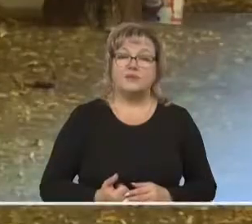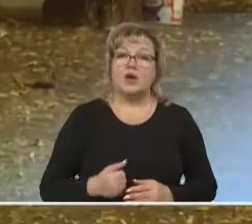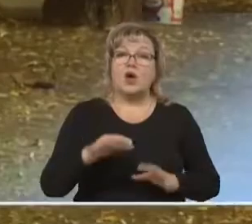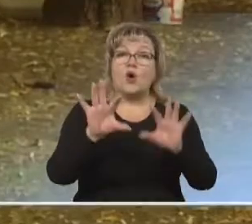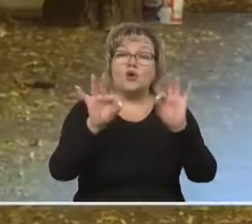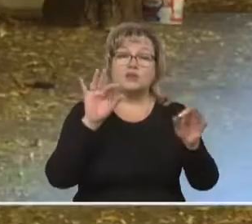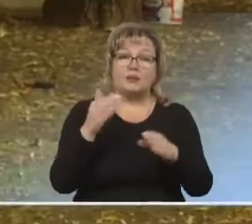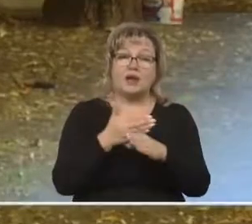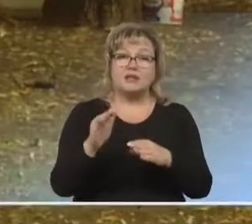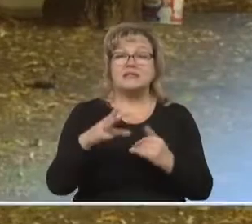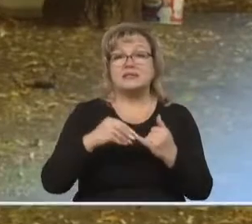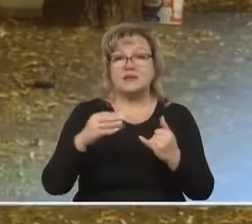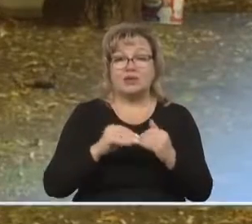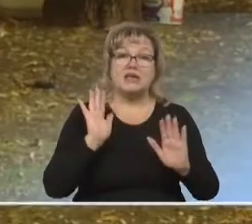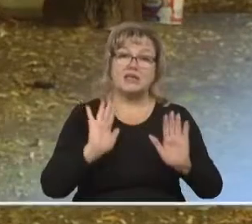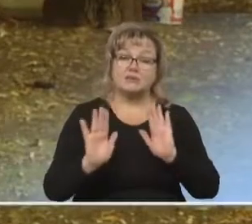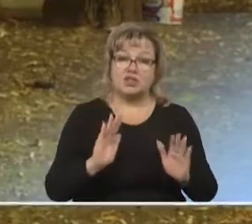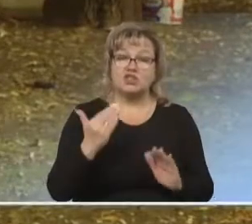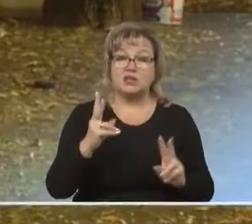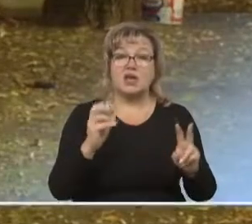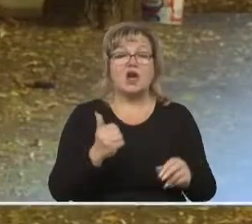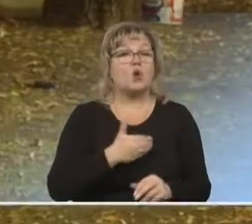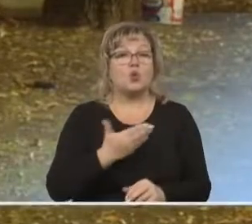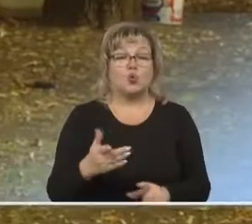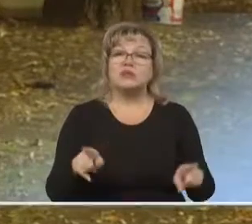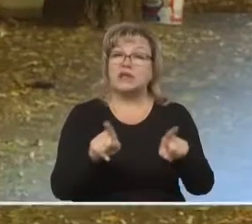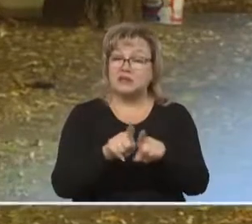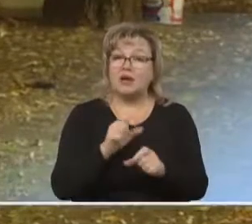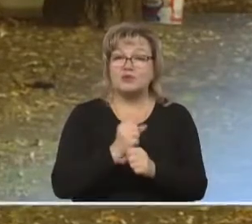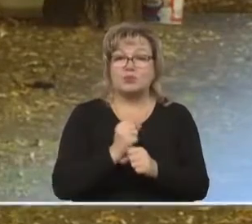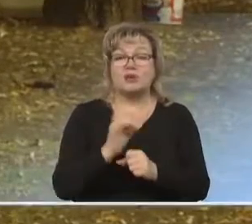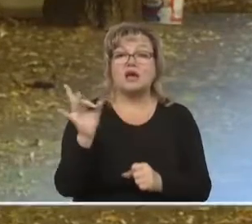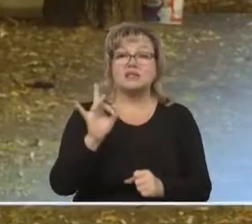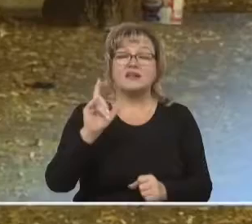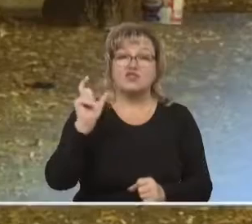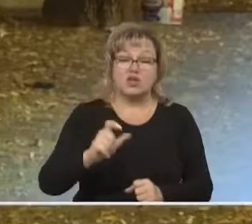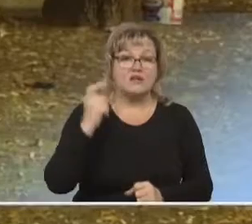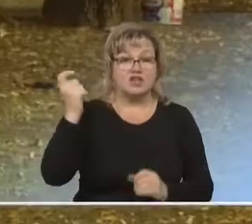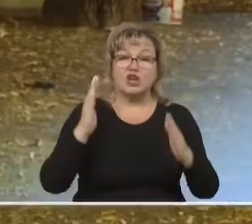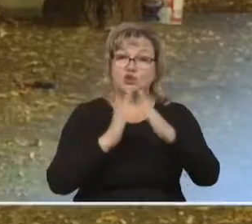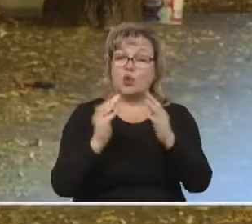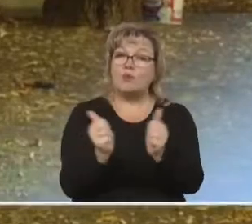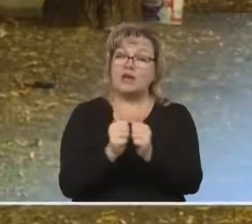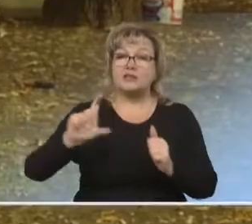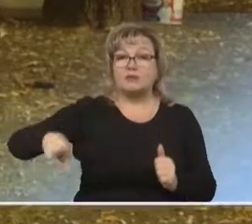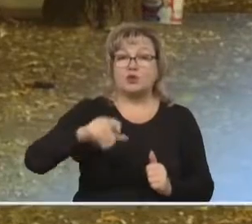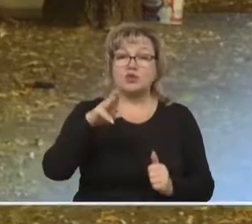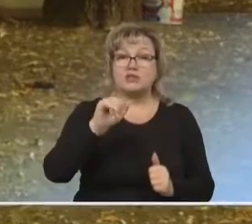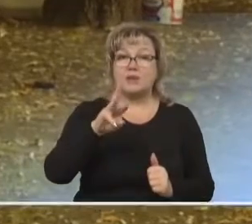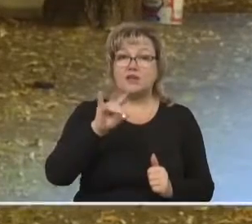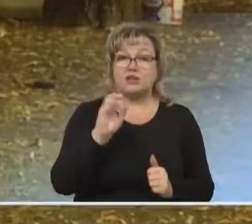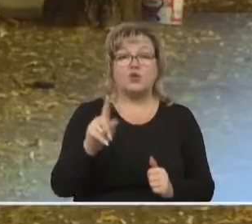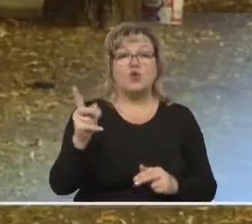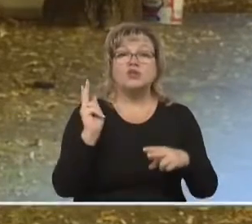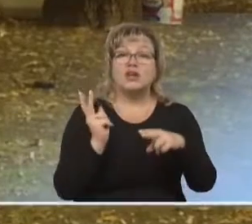Отобрать часть общей земли и распоряжаться ей как угодно. Так поступил ростовчанин, владелец дома рядом с рекой Темирник. Он